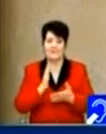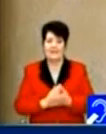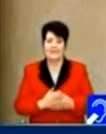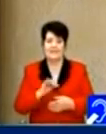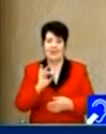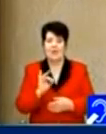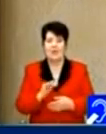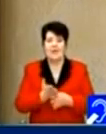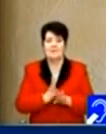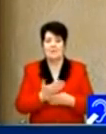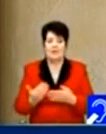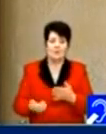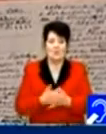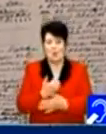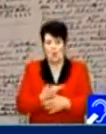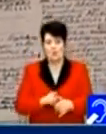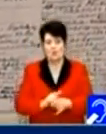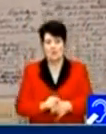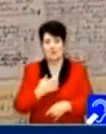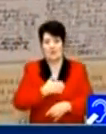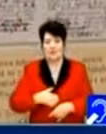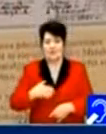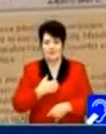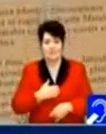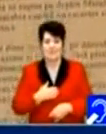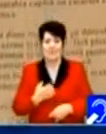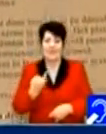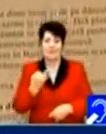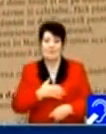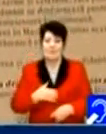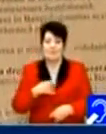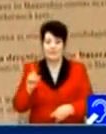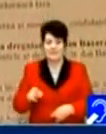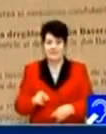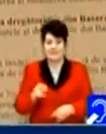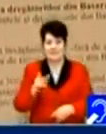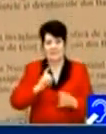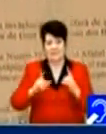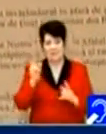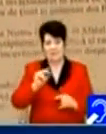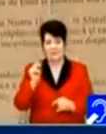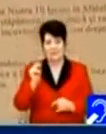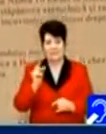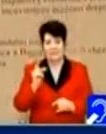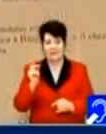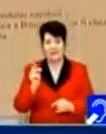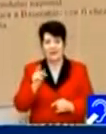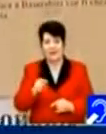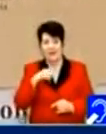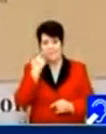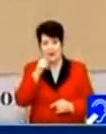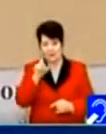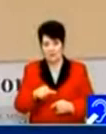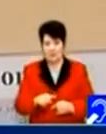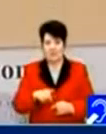instrument nou de educație și poate juca un rol important în formarea unui student. Aici urmează persoanele care vor merge mai